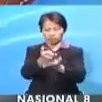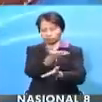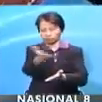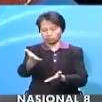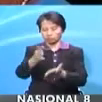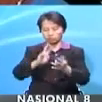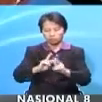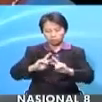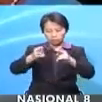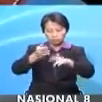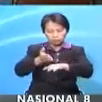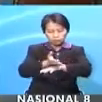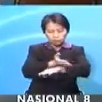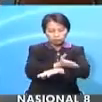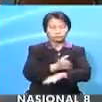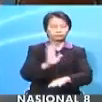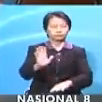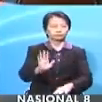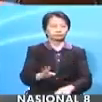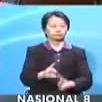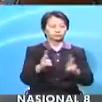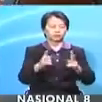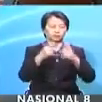pulih daripada kesedihan